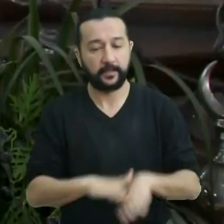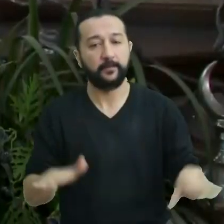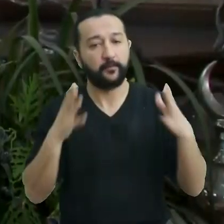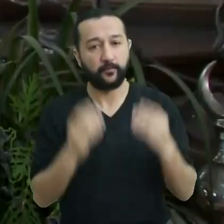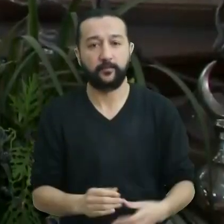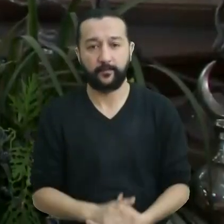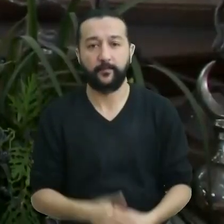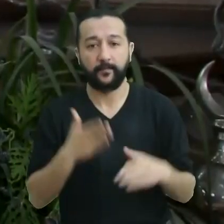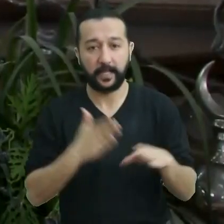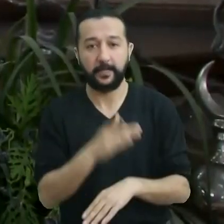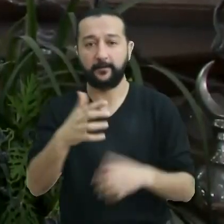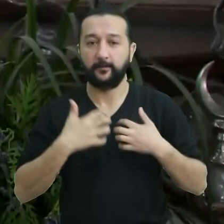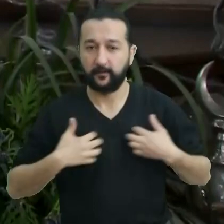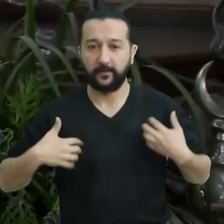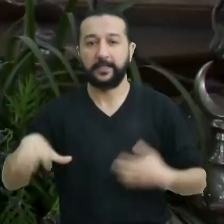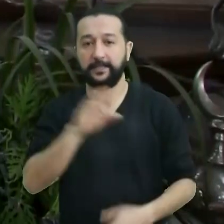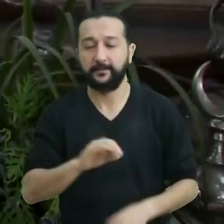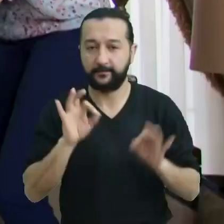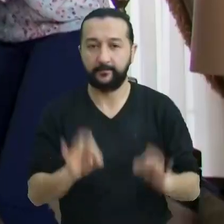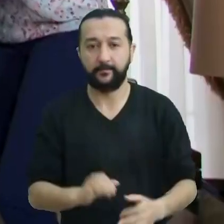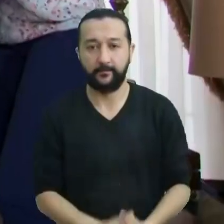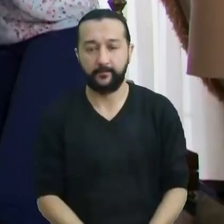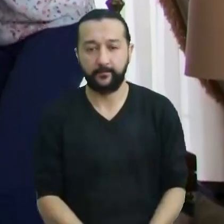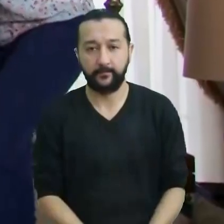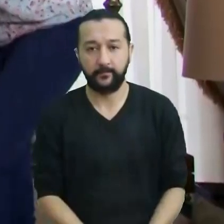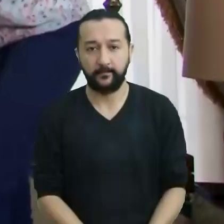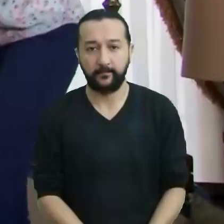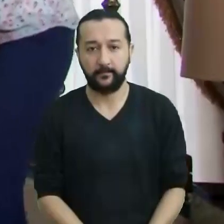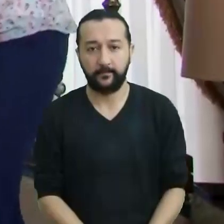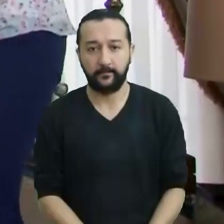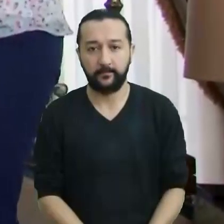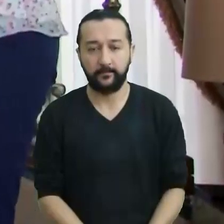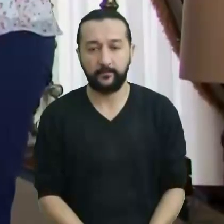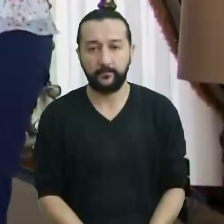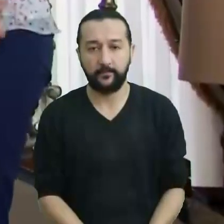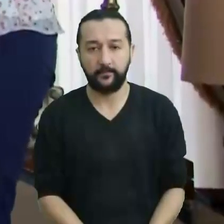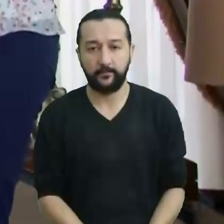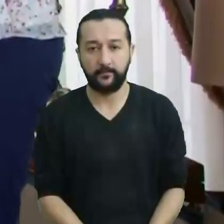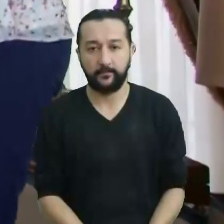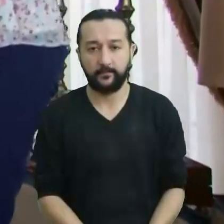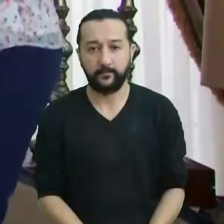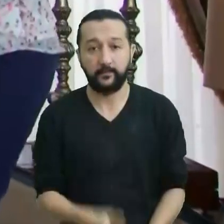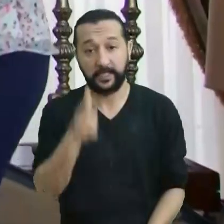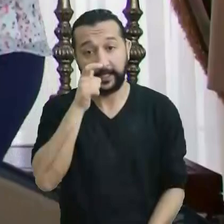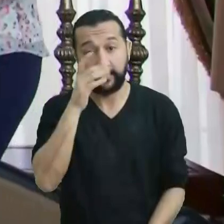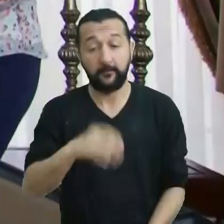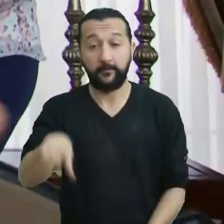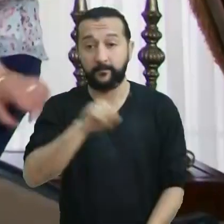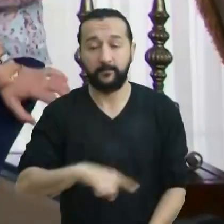Tamam artık güvendesiniz. Serpiller iyice sokuldular birbirlerine. Ay dikkat